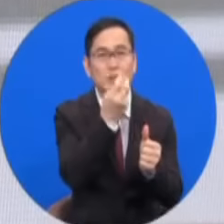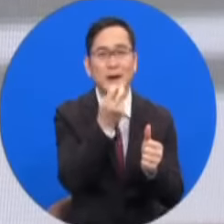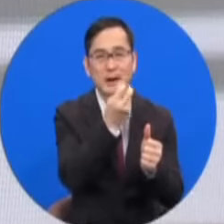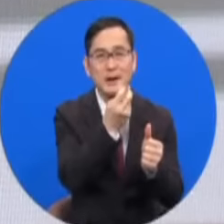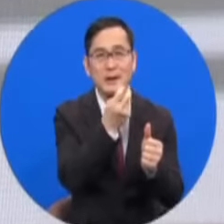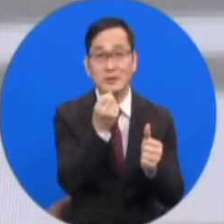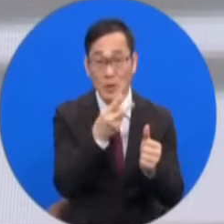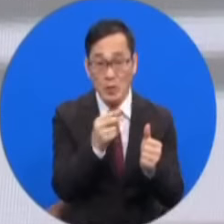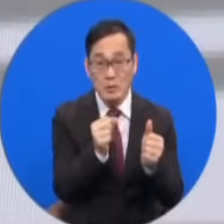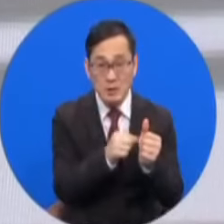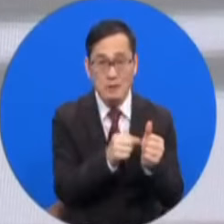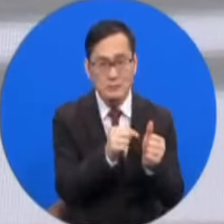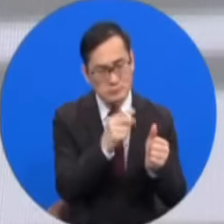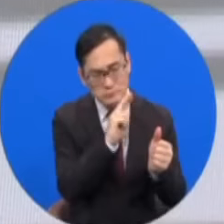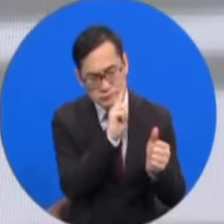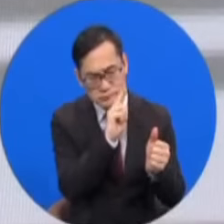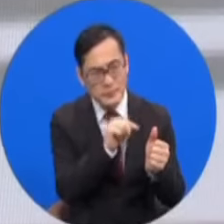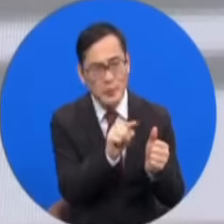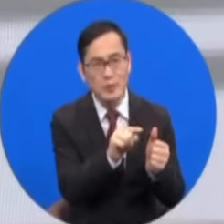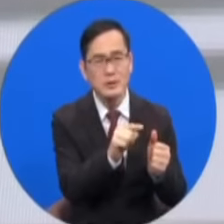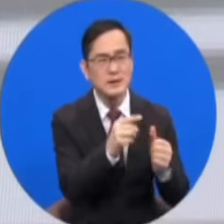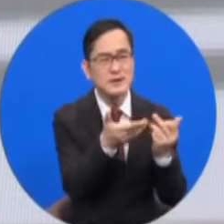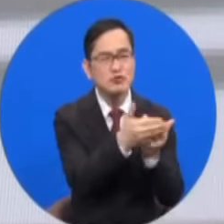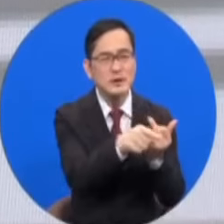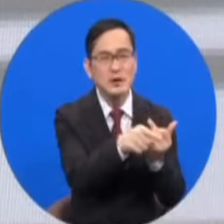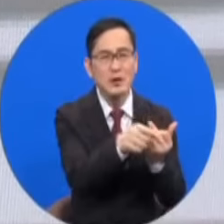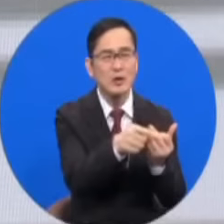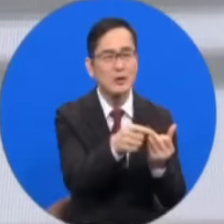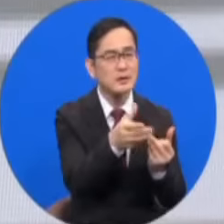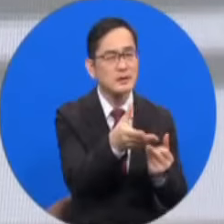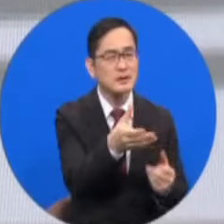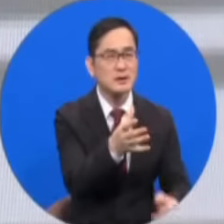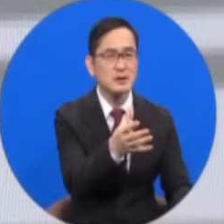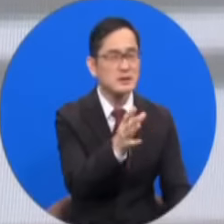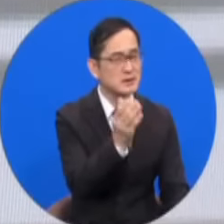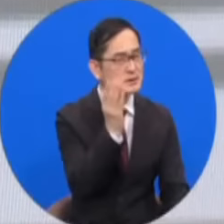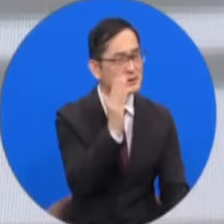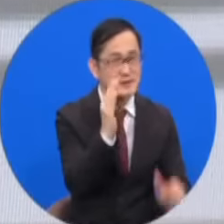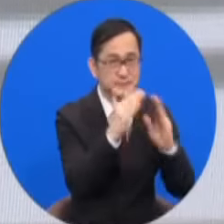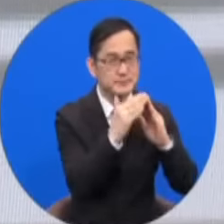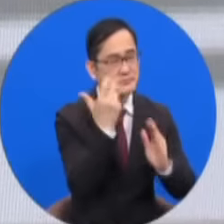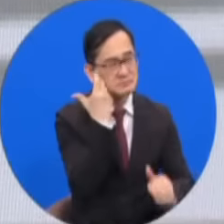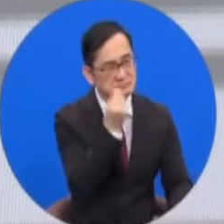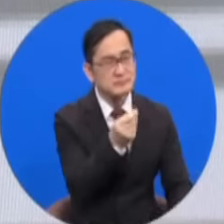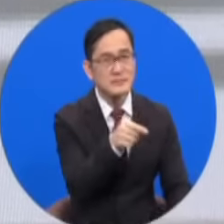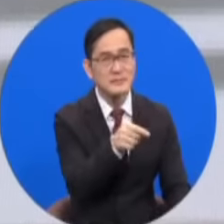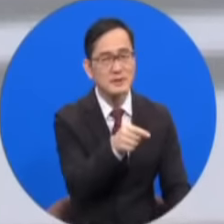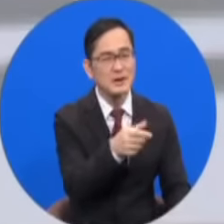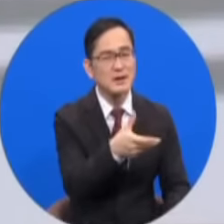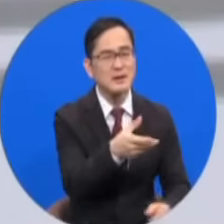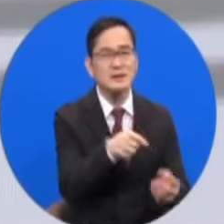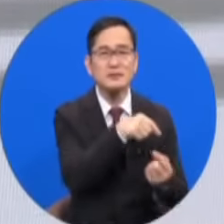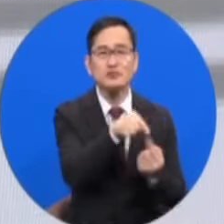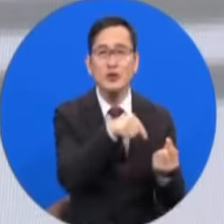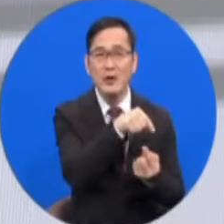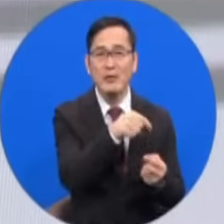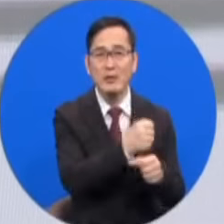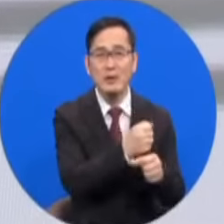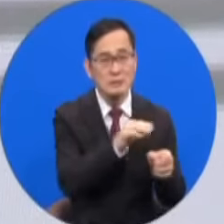임대 숙소 사업이 등록과 신고를 하지 않은 불법 임대 사업이 아니냐라는 의혹이 제기됐습니다 제주